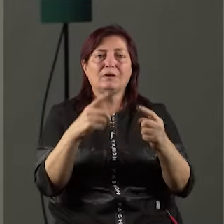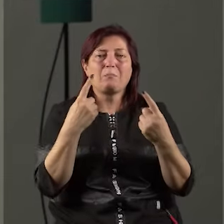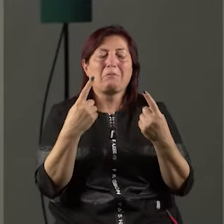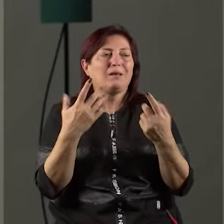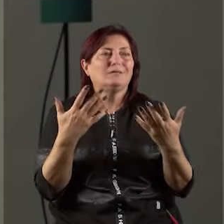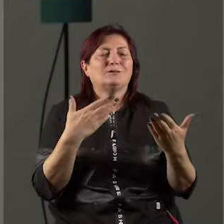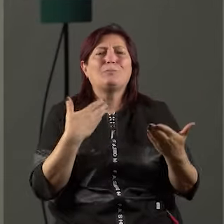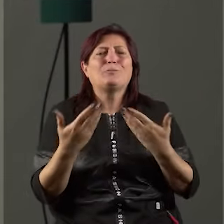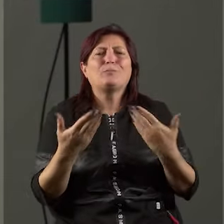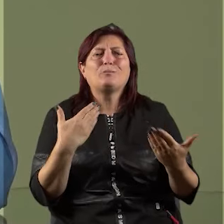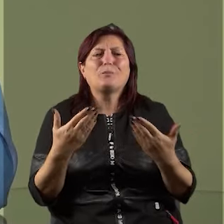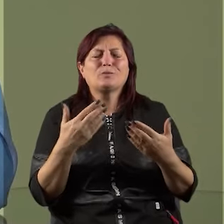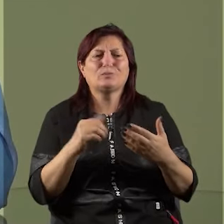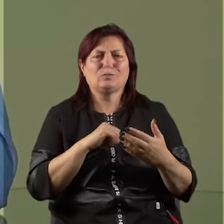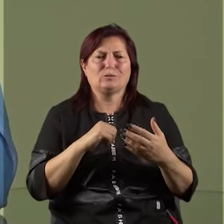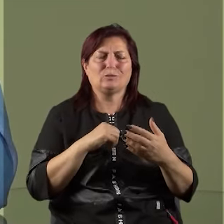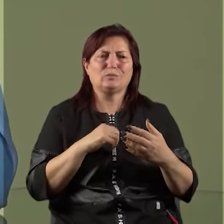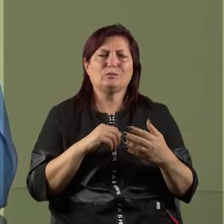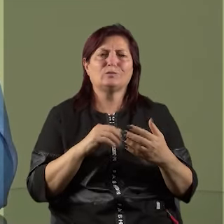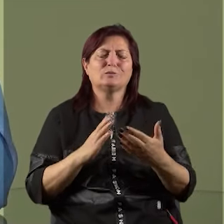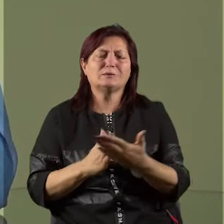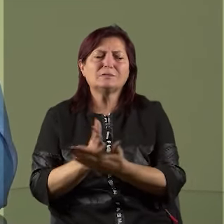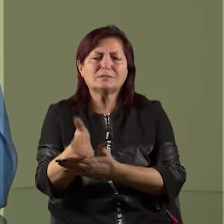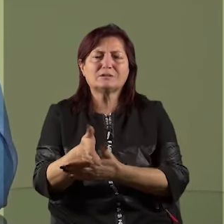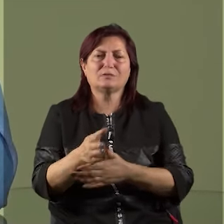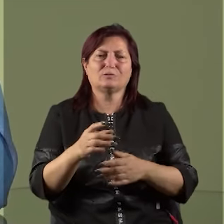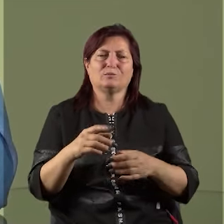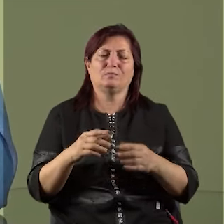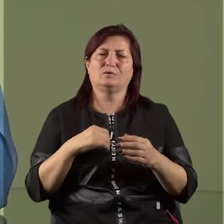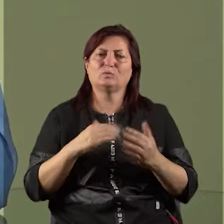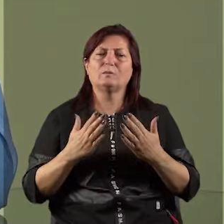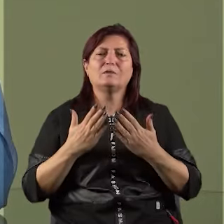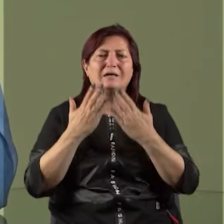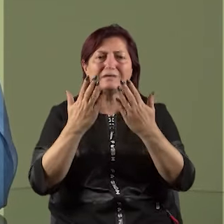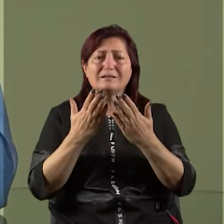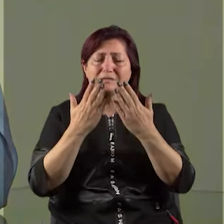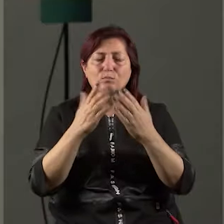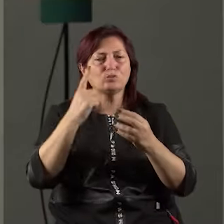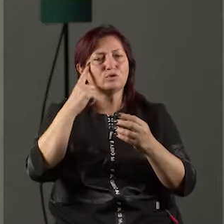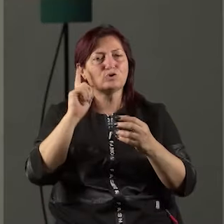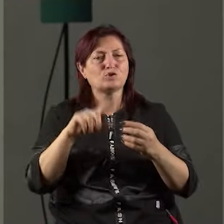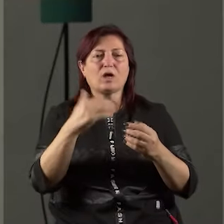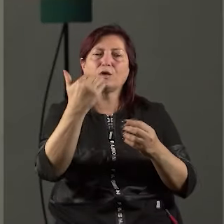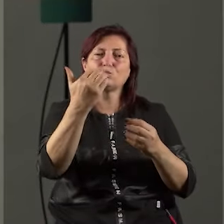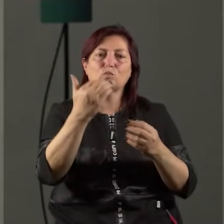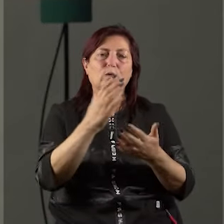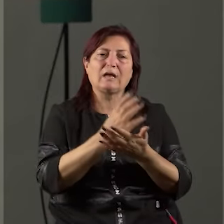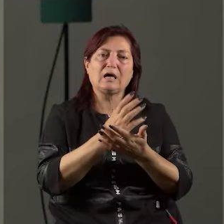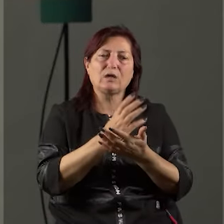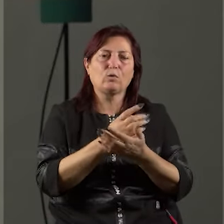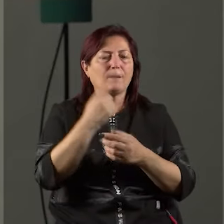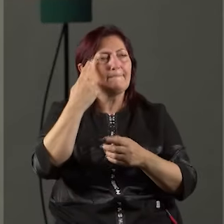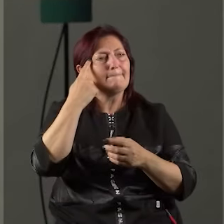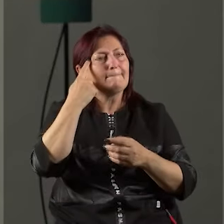մտնոլորտ է ստեղծում, ձգտում դեպի ինտերցանությունը, ճանաչելու այդ գրողին, գրողի մտքերը եւ մտքերը